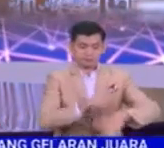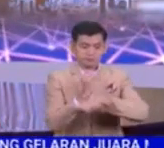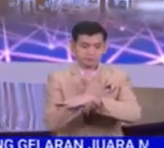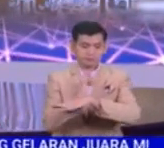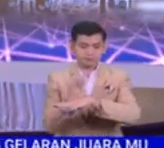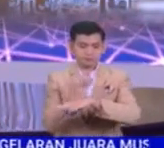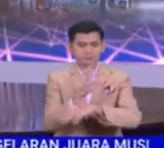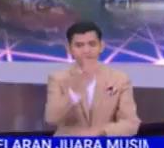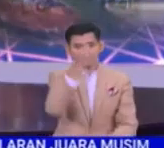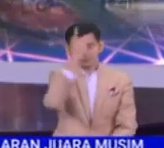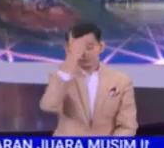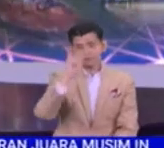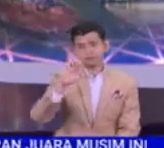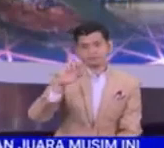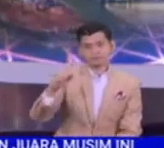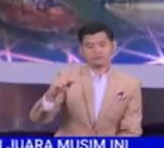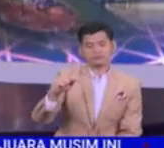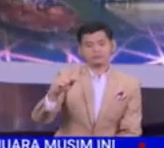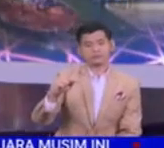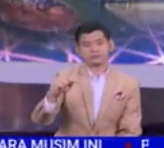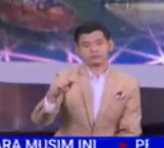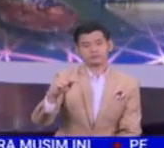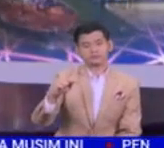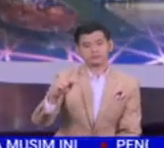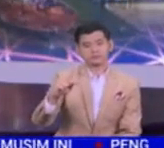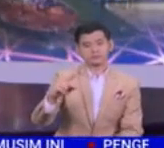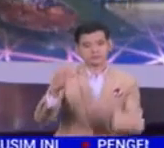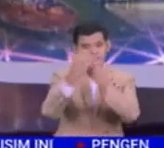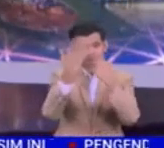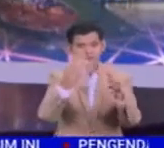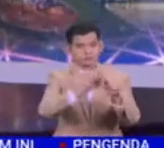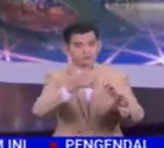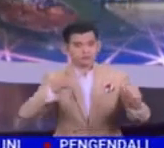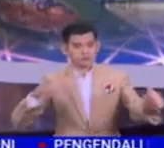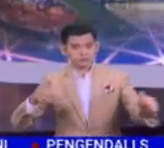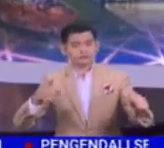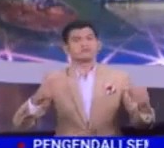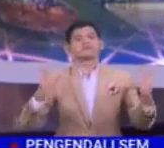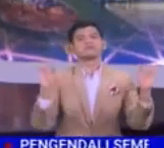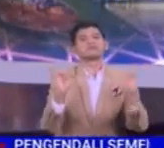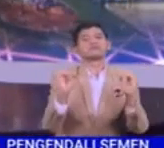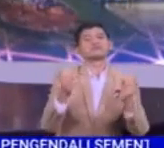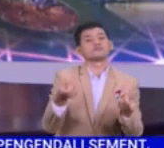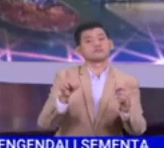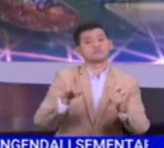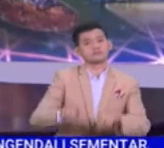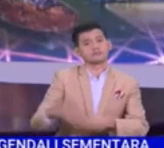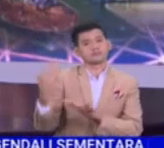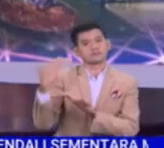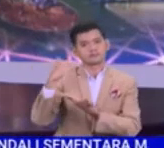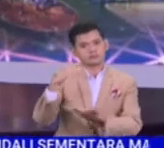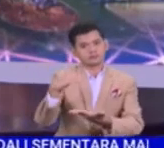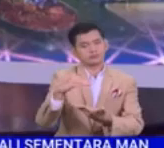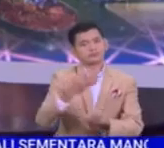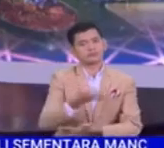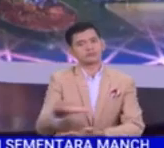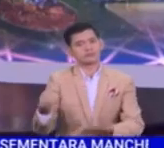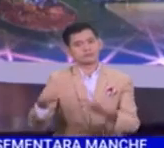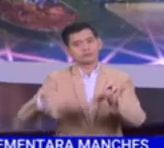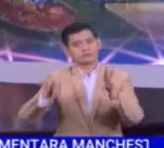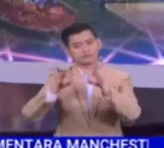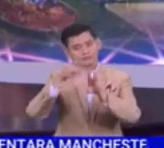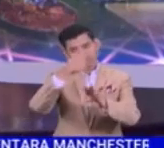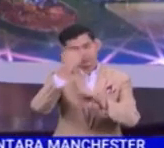2, Dato' Dr. Nik Muhammad Zawawi Saleh berkata ia bagi mengelak berlaku ketiadaan bekalan terbabit sehingga mengakibatkan pengguna